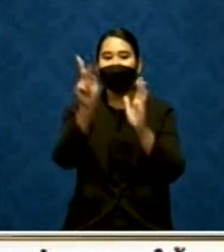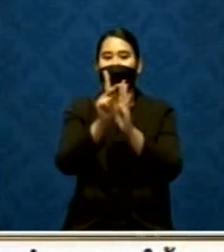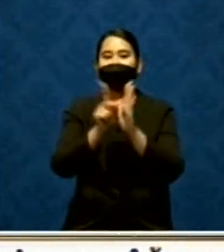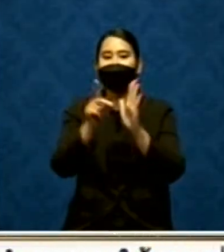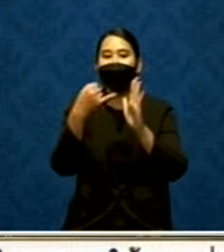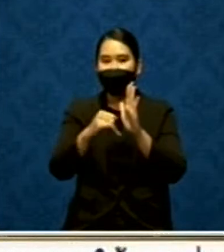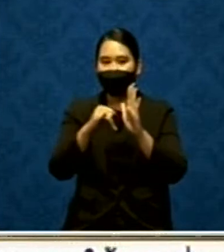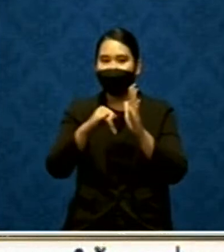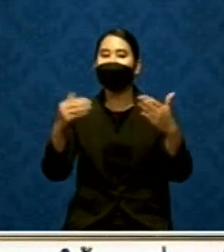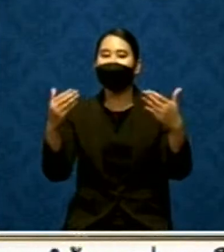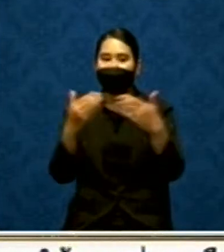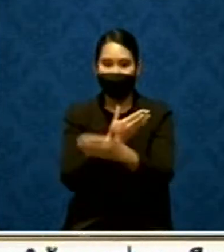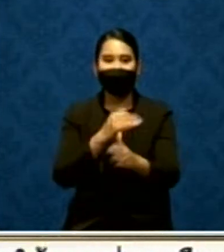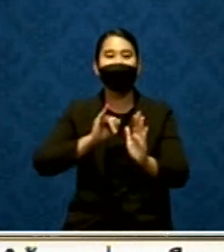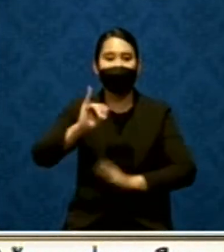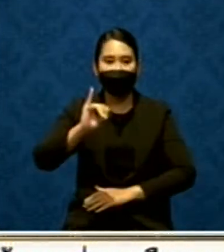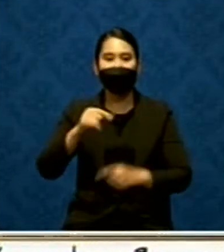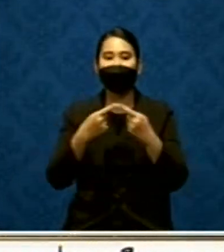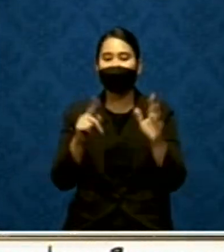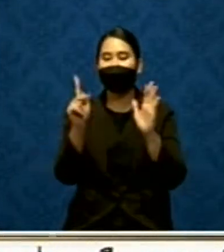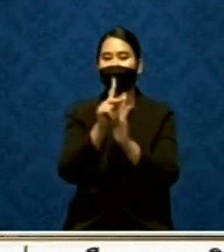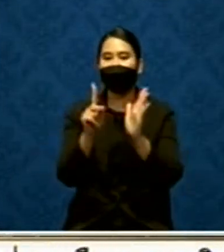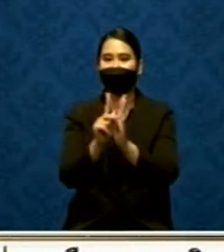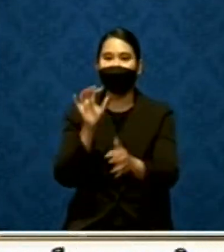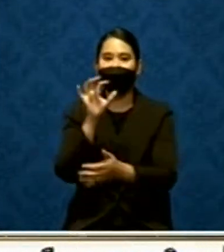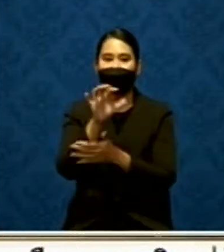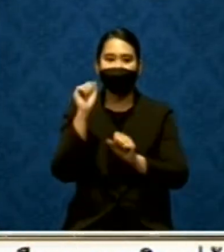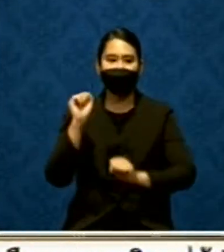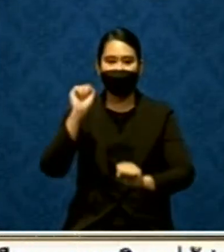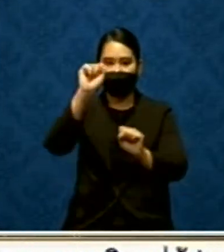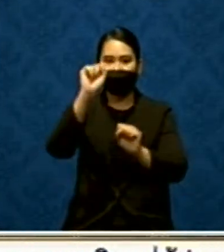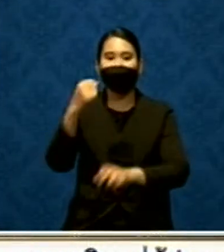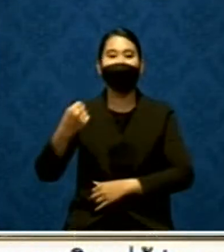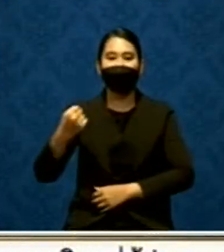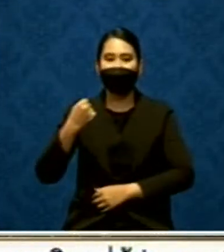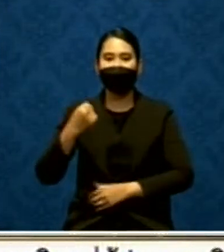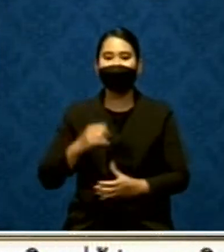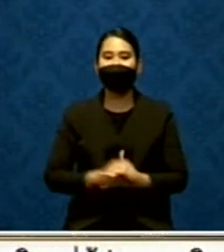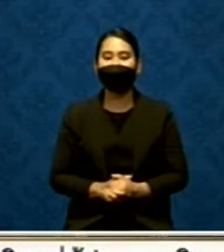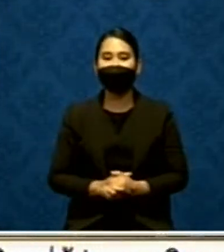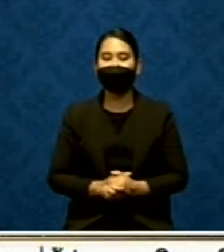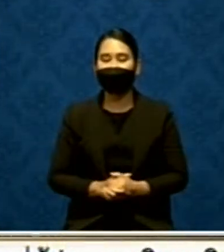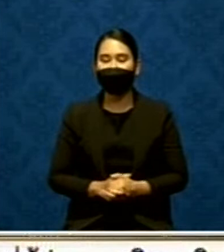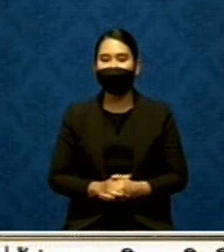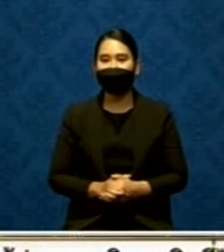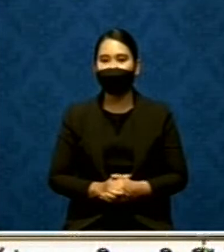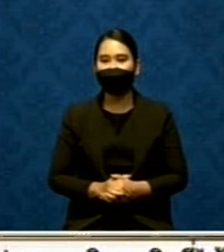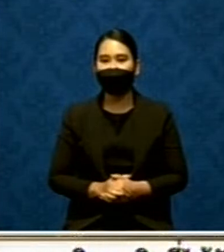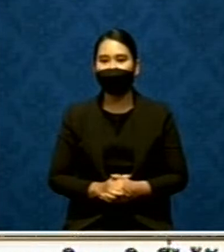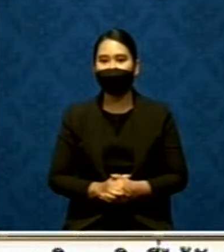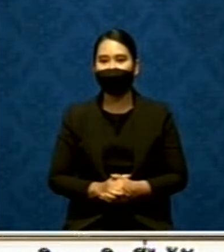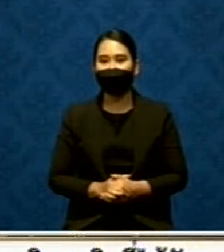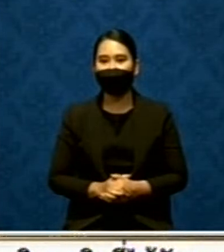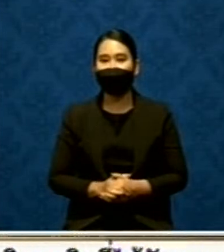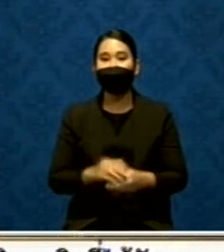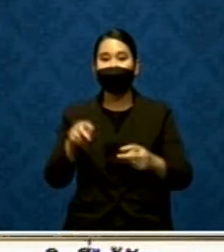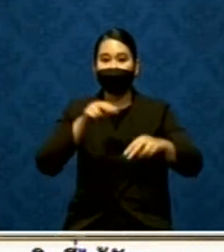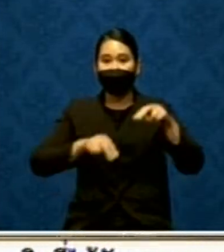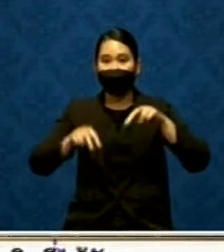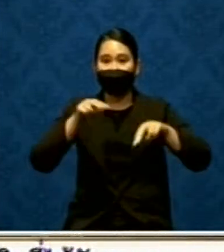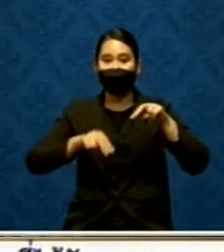ให้ถูกกฎหมายแต่มีการควบคุมอย่างเข้มงวดครับท่านประธานที่เคารพครับเขาควบคุมแม้กระทั่งโควต้